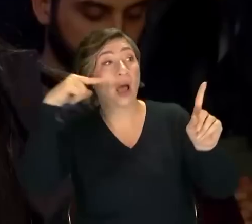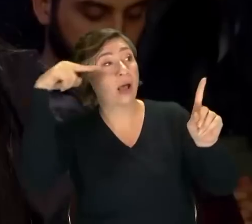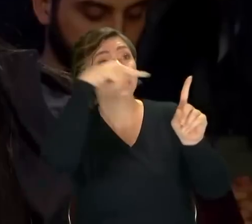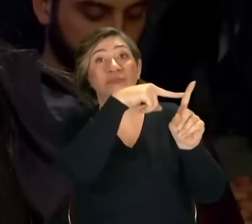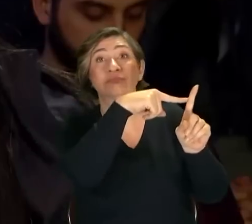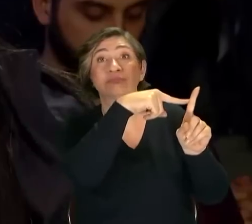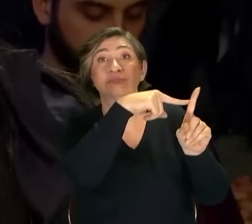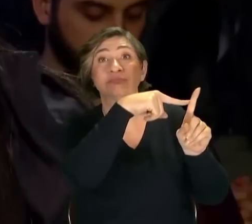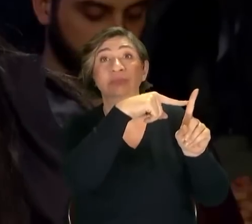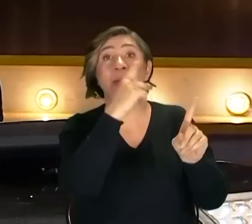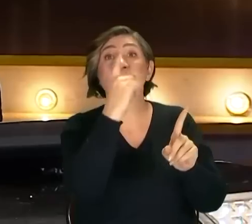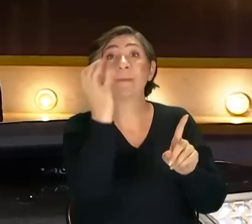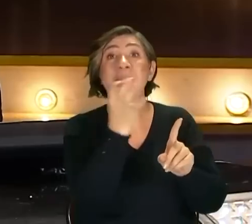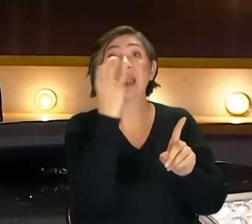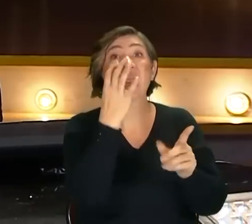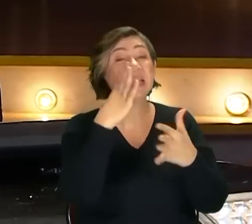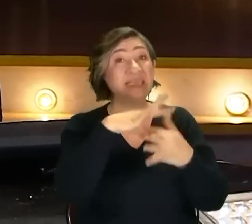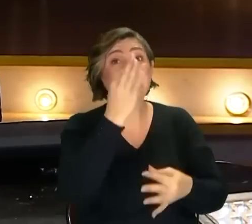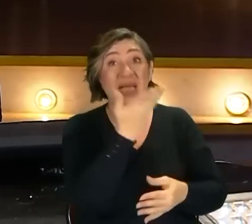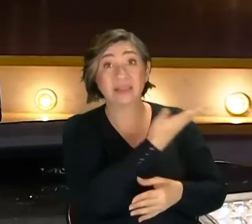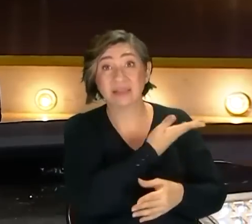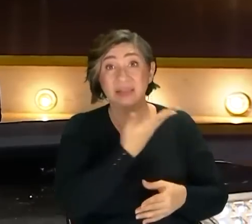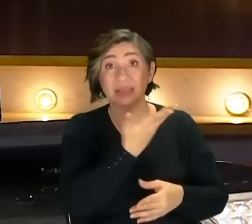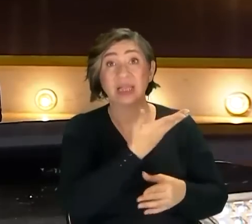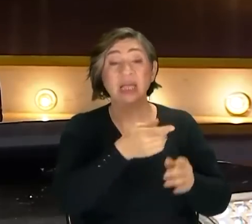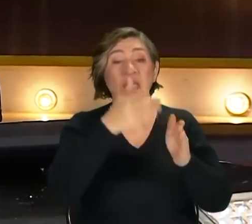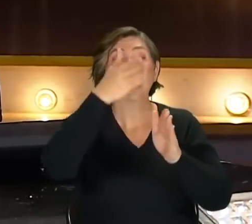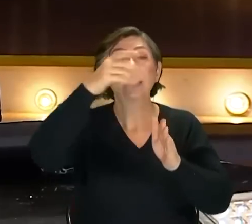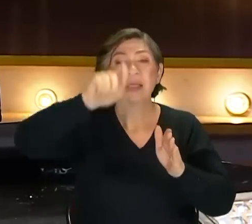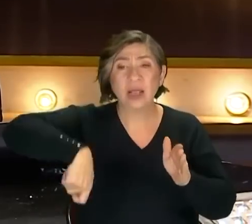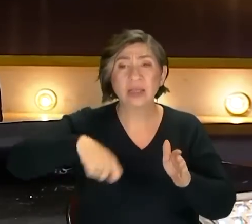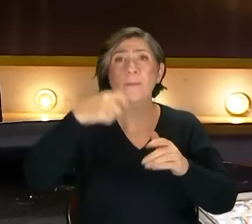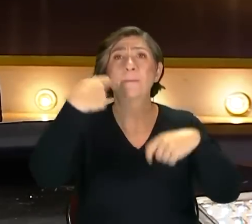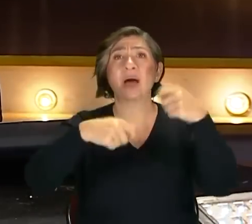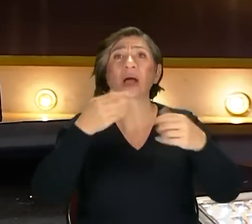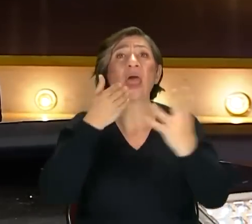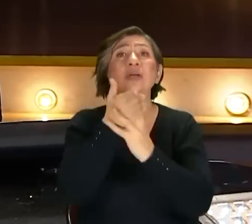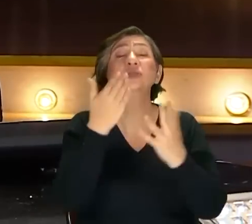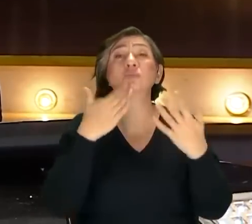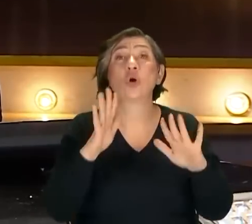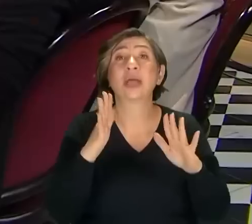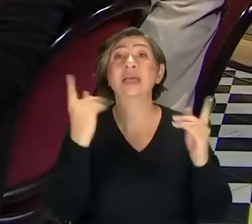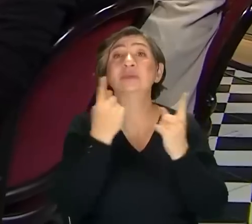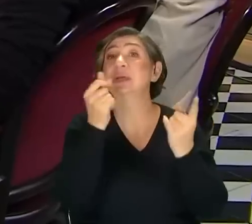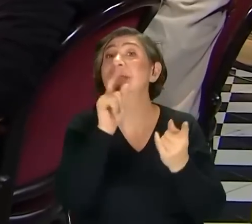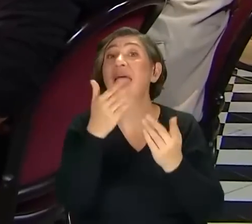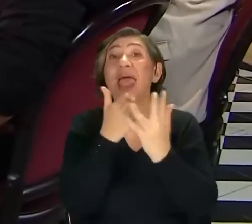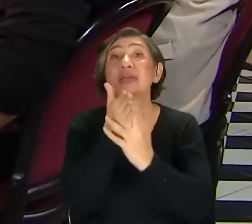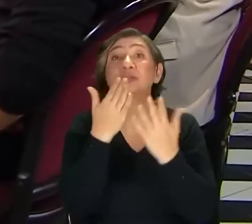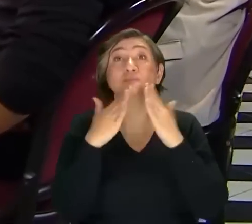hedefliyorlar. 1 milyar küsur insan ve kredi kartı, banka erişimi yok. Hiçbir erişimi